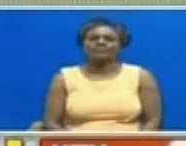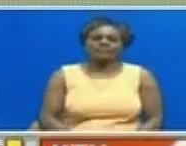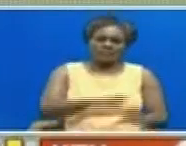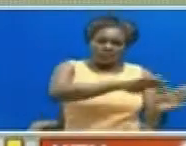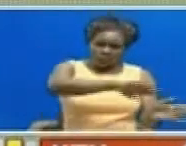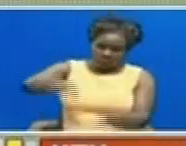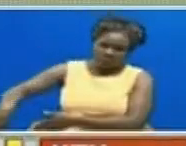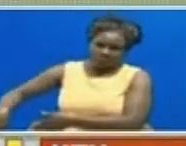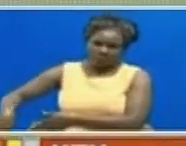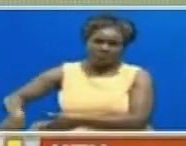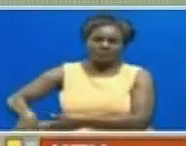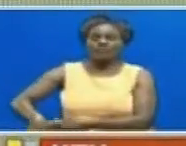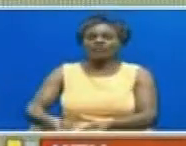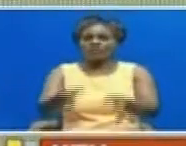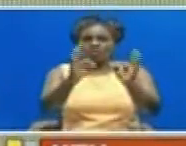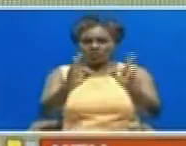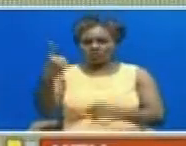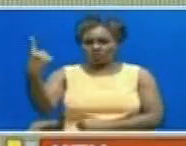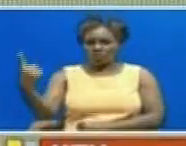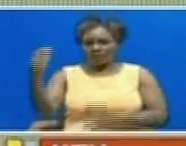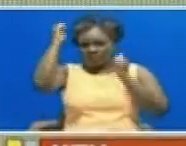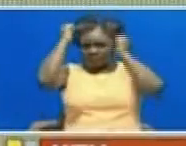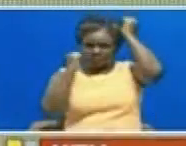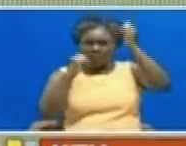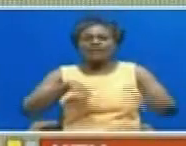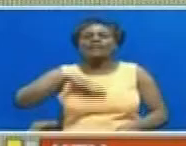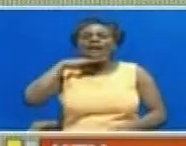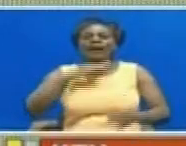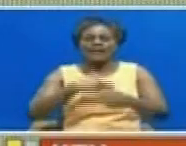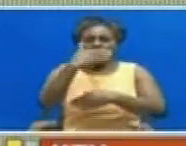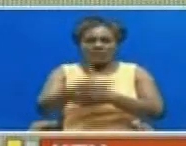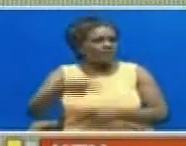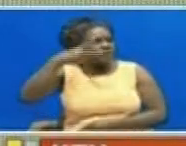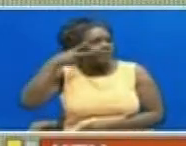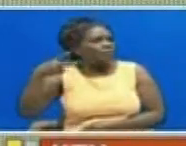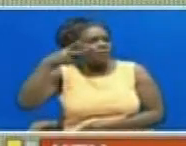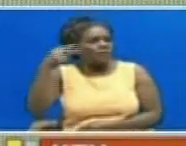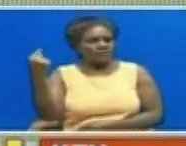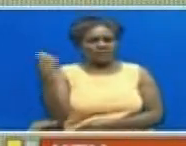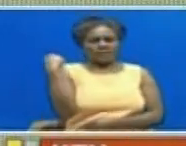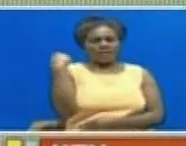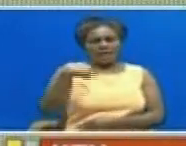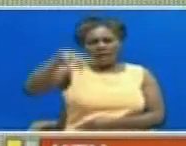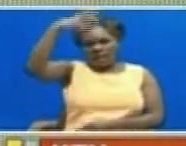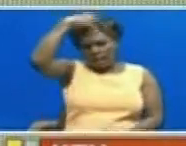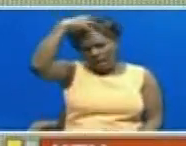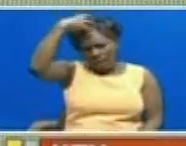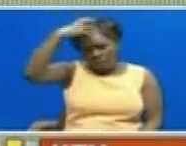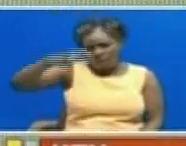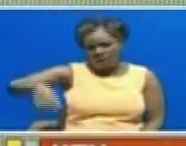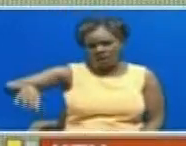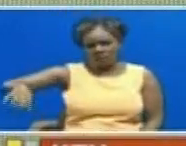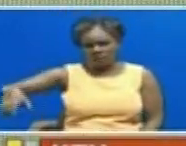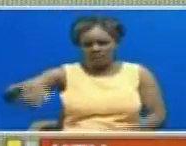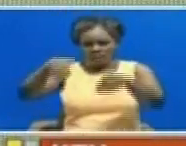Naam, kando na hayo, afisa mmoja wa kijeshi aliyefariki baada ya shambulizi alshabab lililotibuliwa kule Baure, kaunti ya